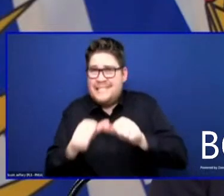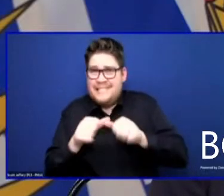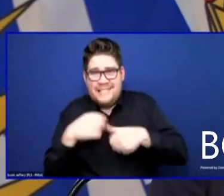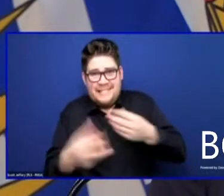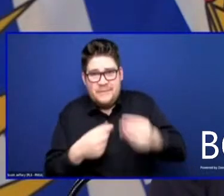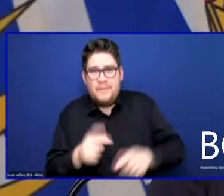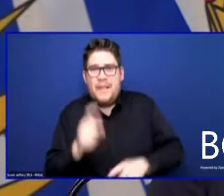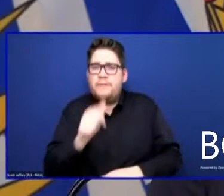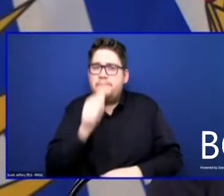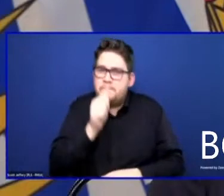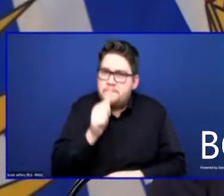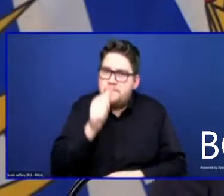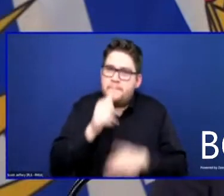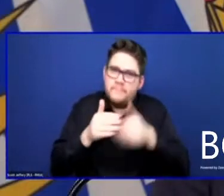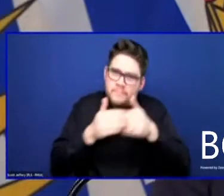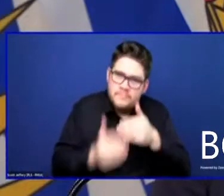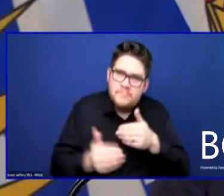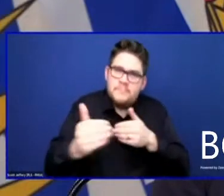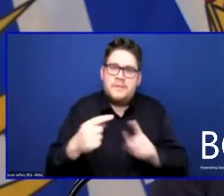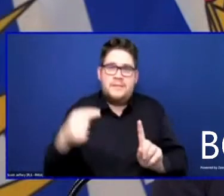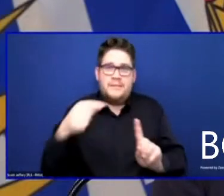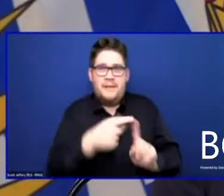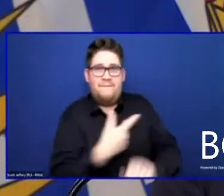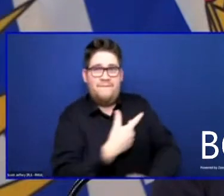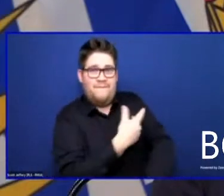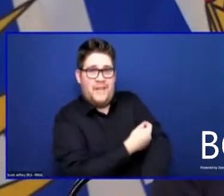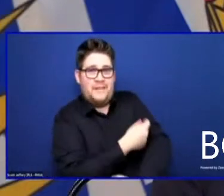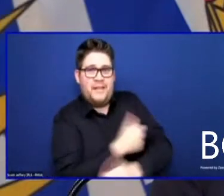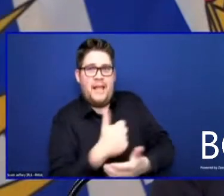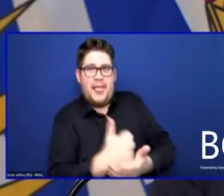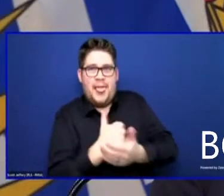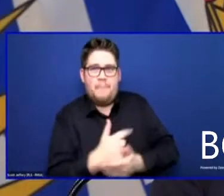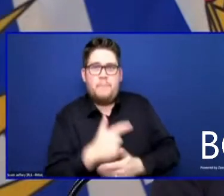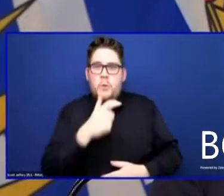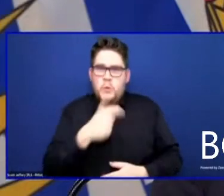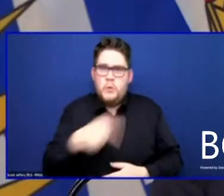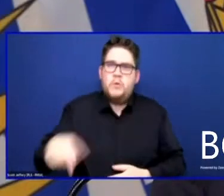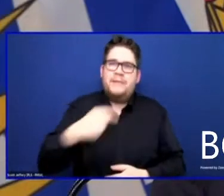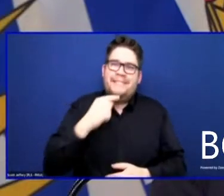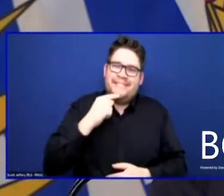我们一定要结束这个医疗击垮的这个状况。